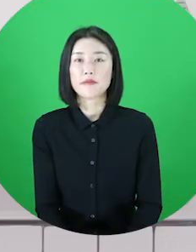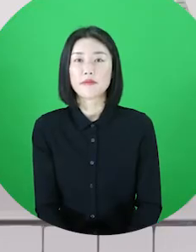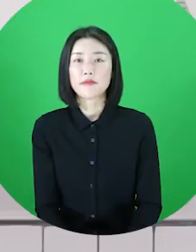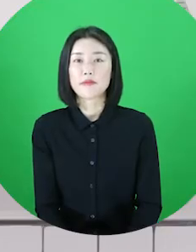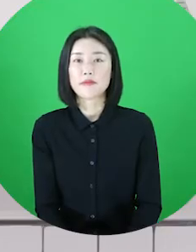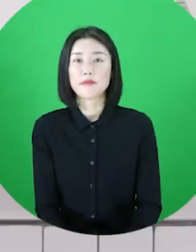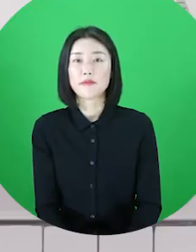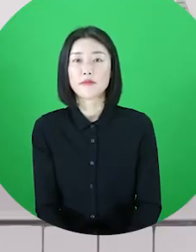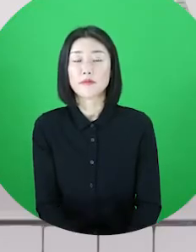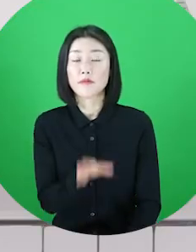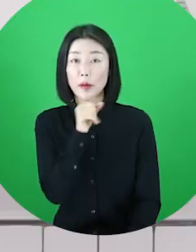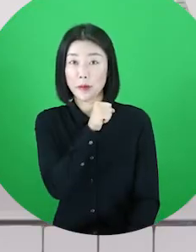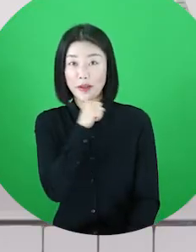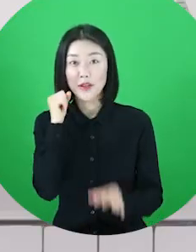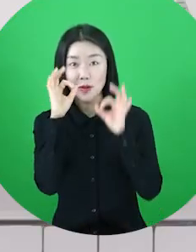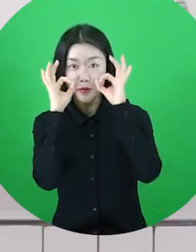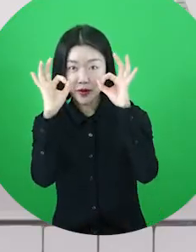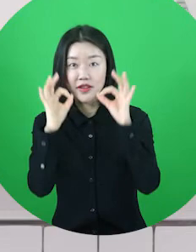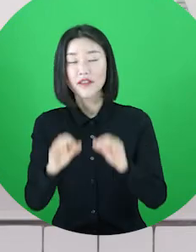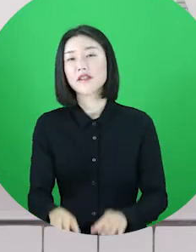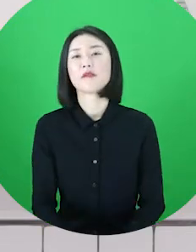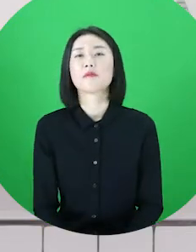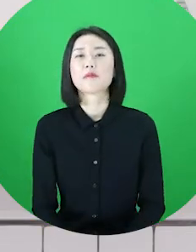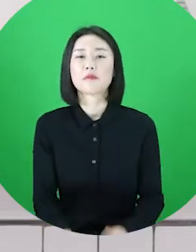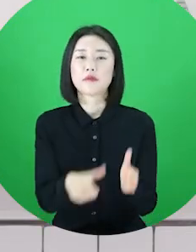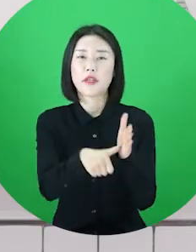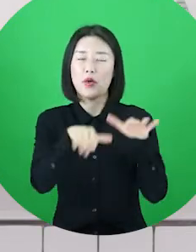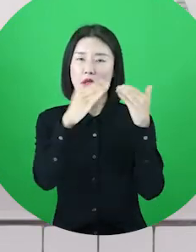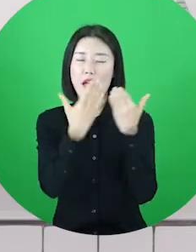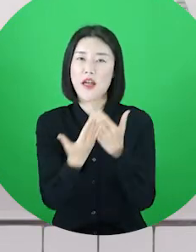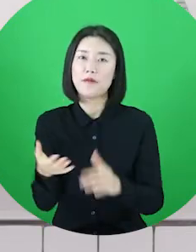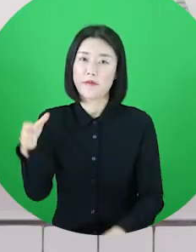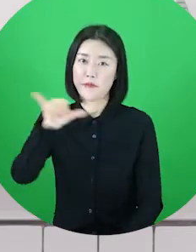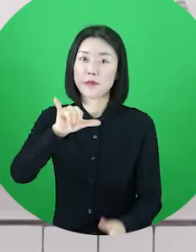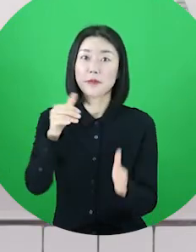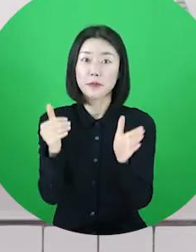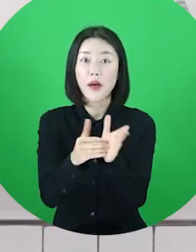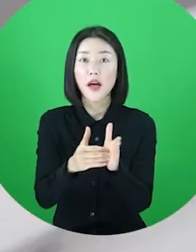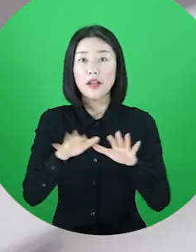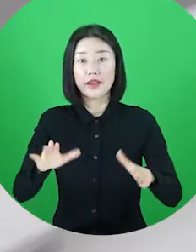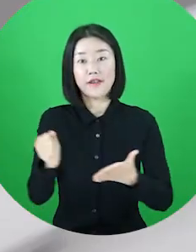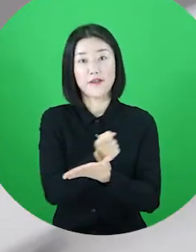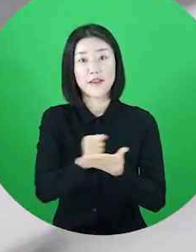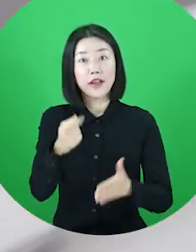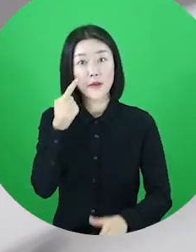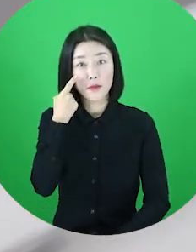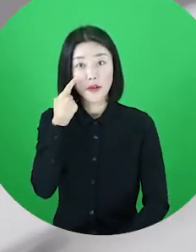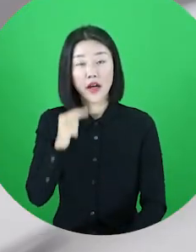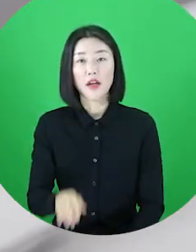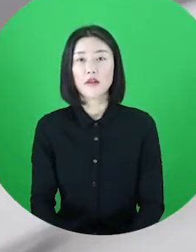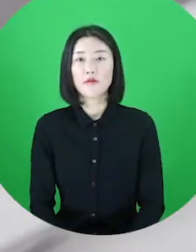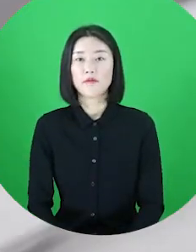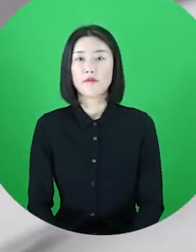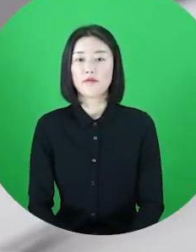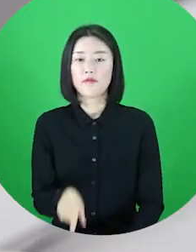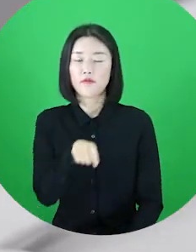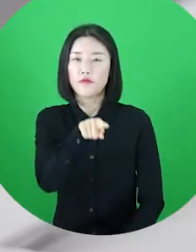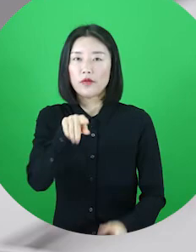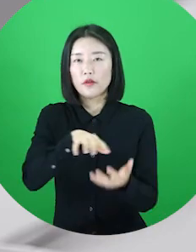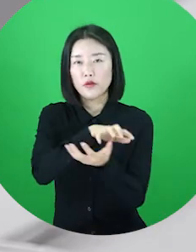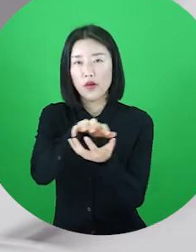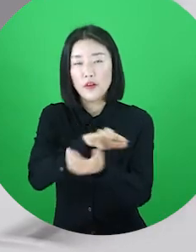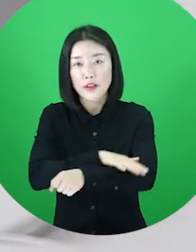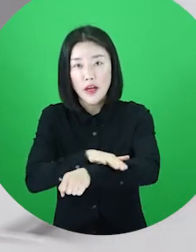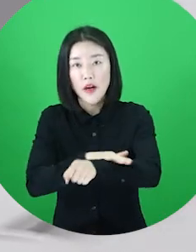정말 맛있을 것 같아요. 재료를 모두 넣었으니 한번 비벼볼까요? 재료들이 잘 섞일 수 있도록